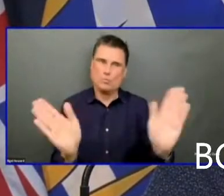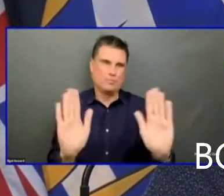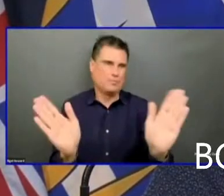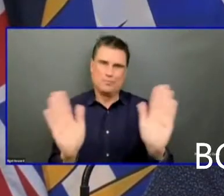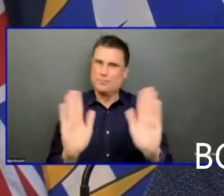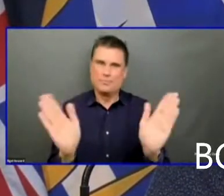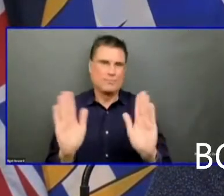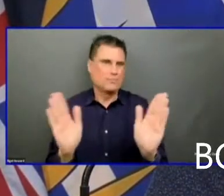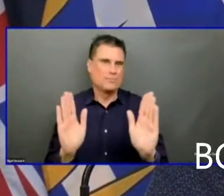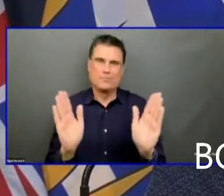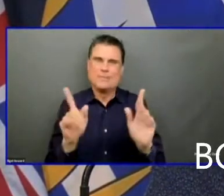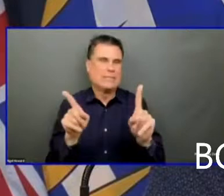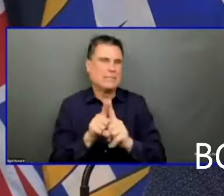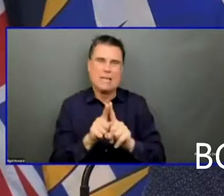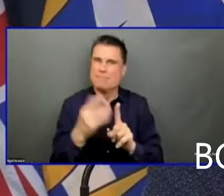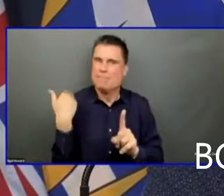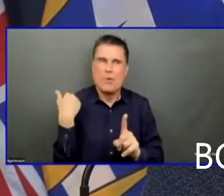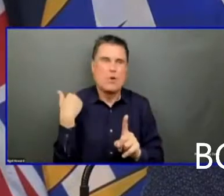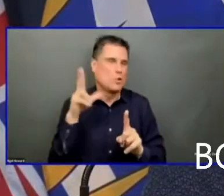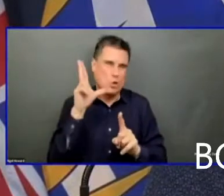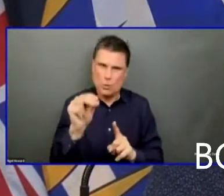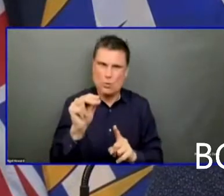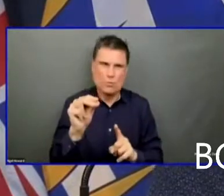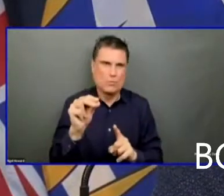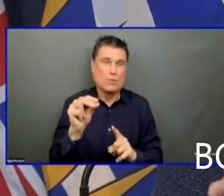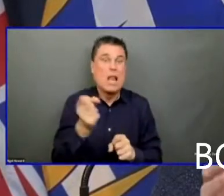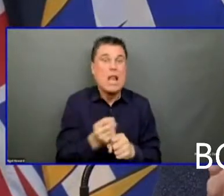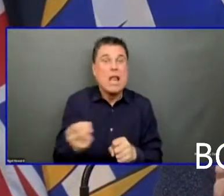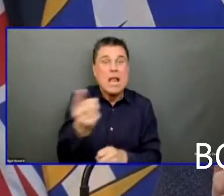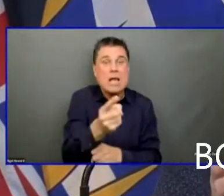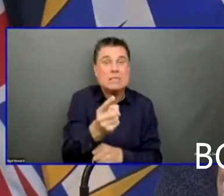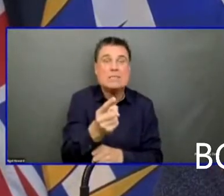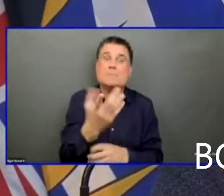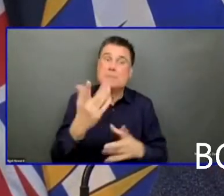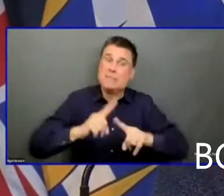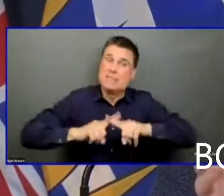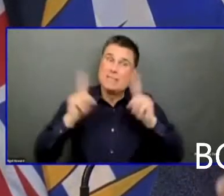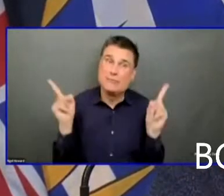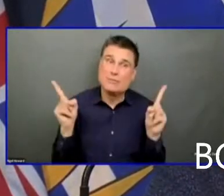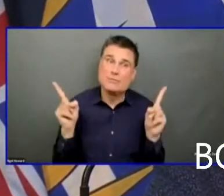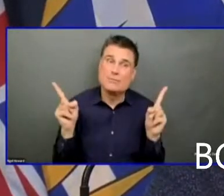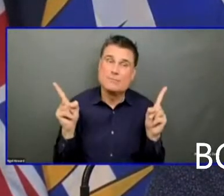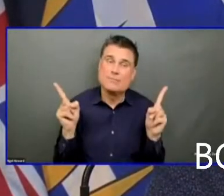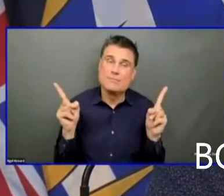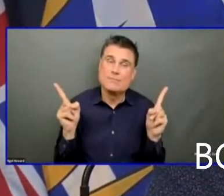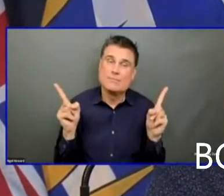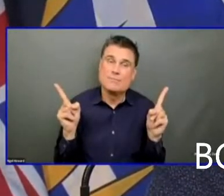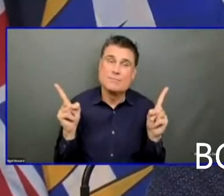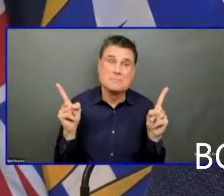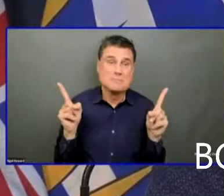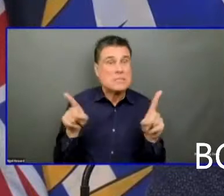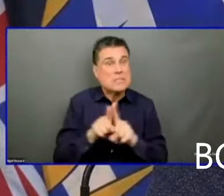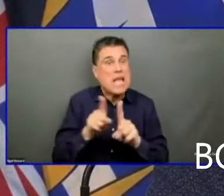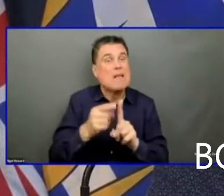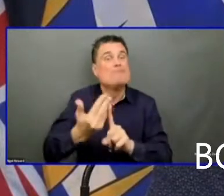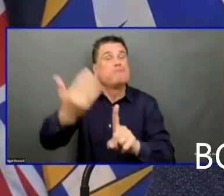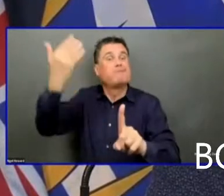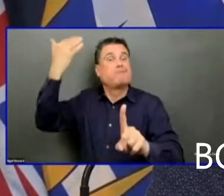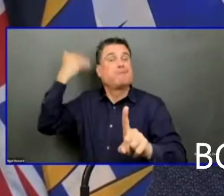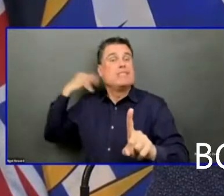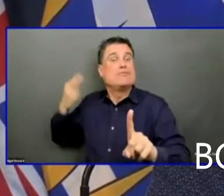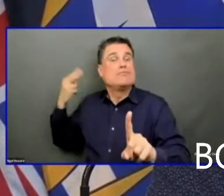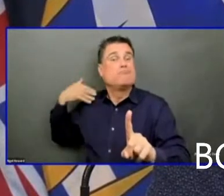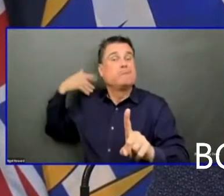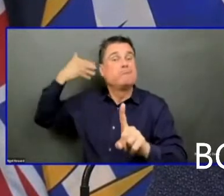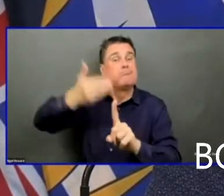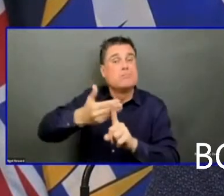庆祝这个节日。但明年不知道，现在所以都不知道明年是怎么办。 That's not going to, it cannot happen this year. 我们不允许今年还是这么发